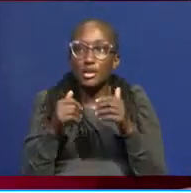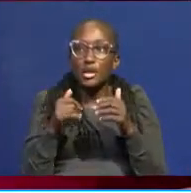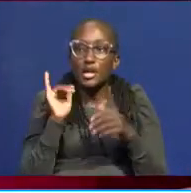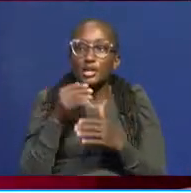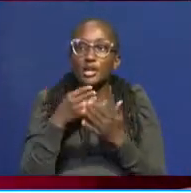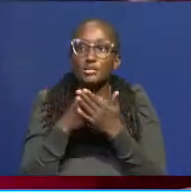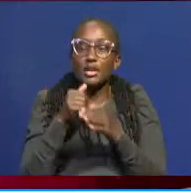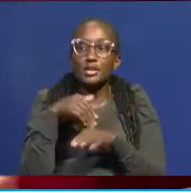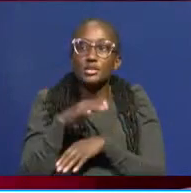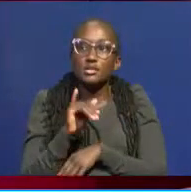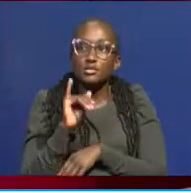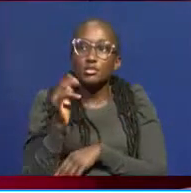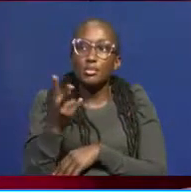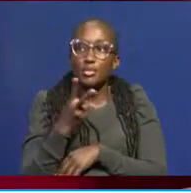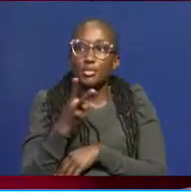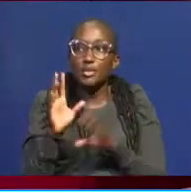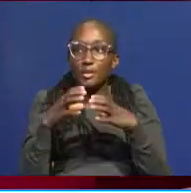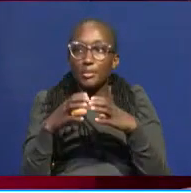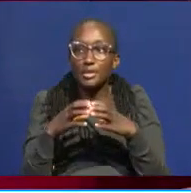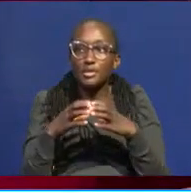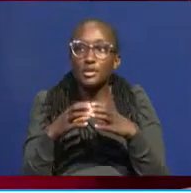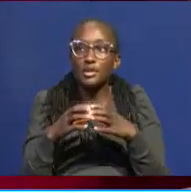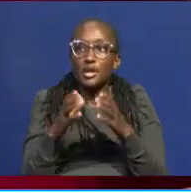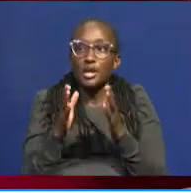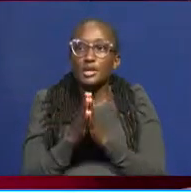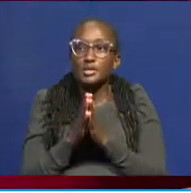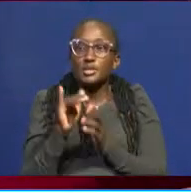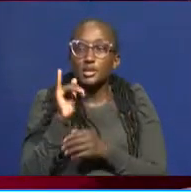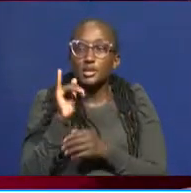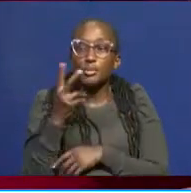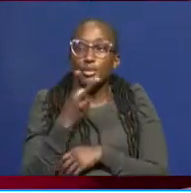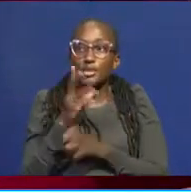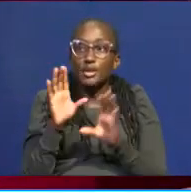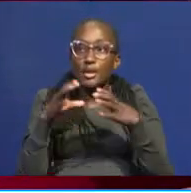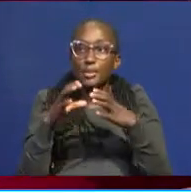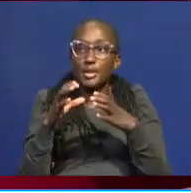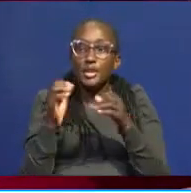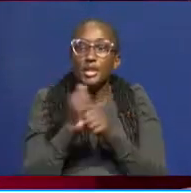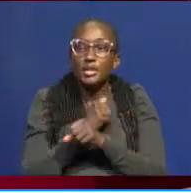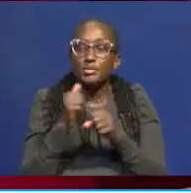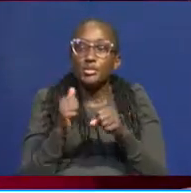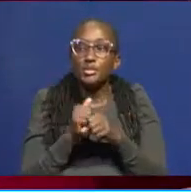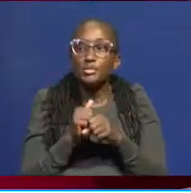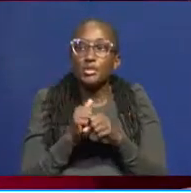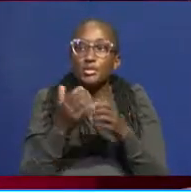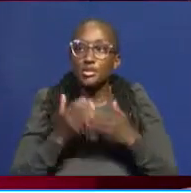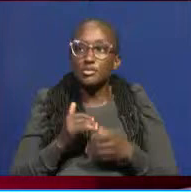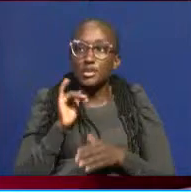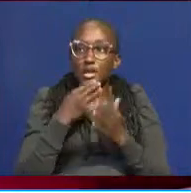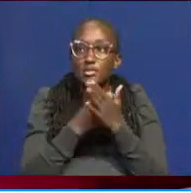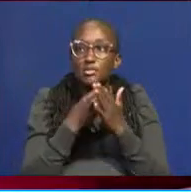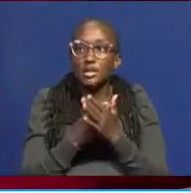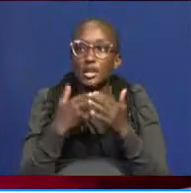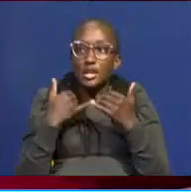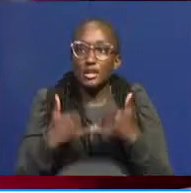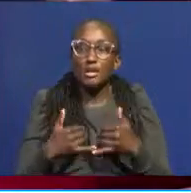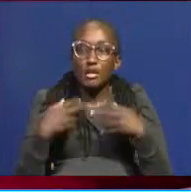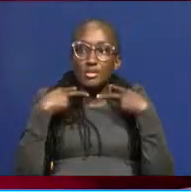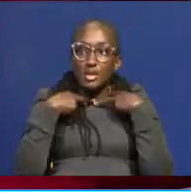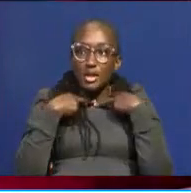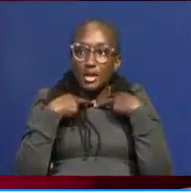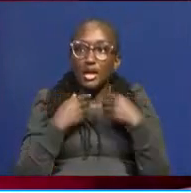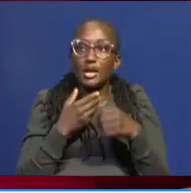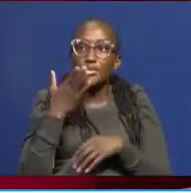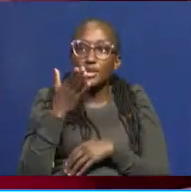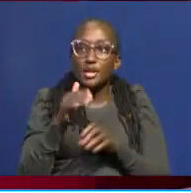kule, hawakuzituma, wale hawawezi kunipatia hizo pesa. Sasa imekuwa mimi siko kule kwa pension fund, wala